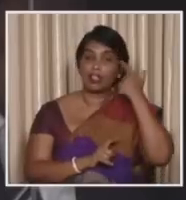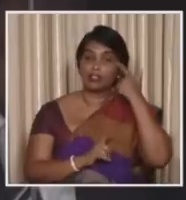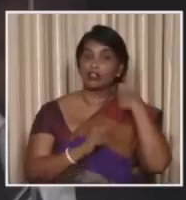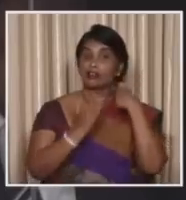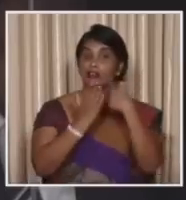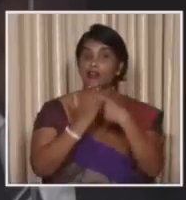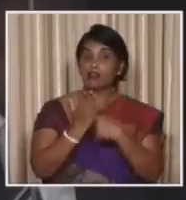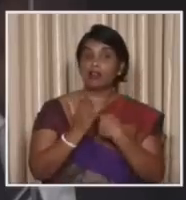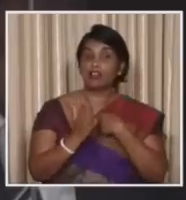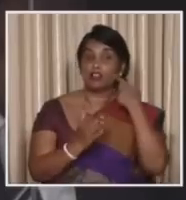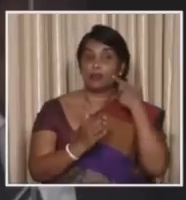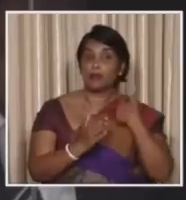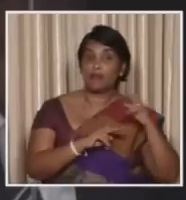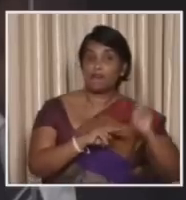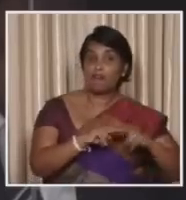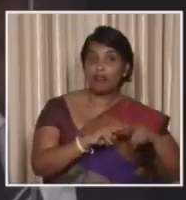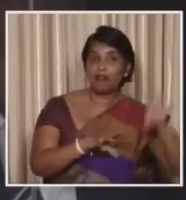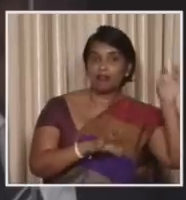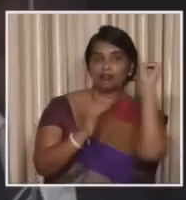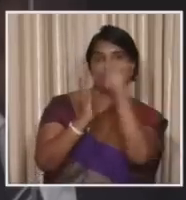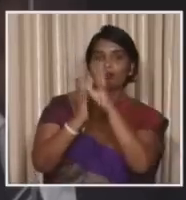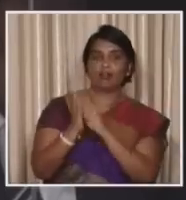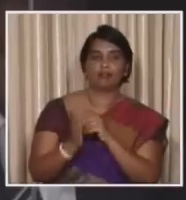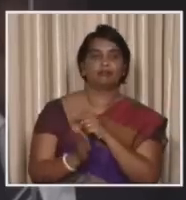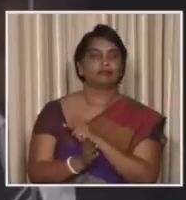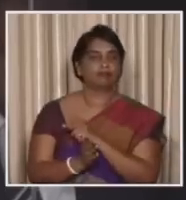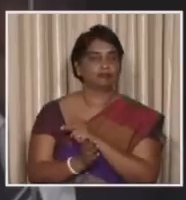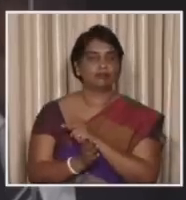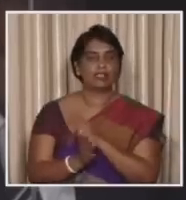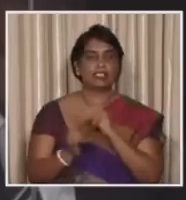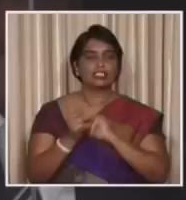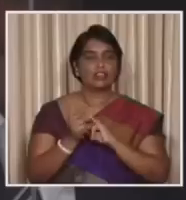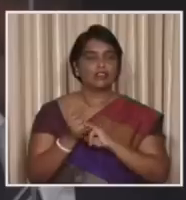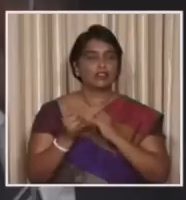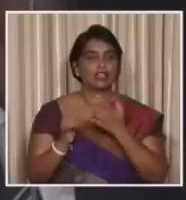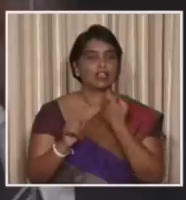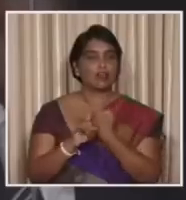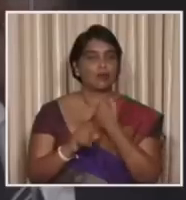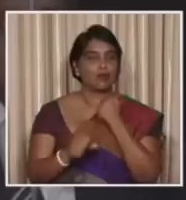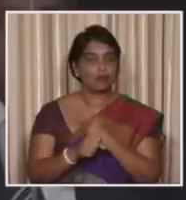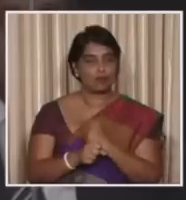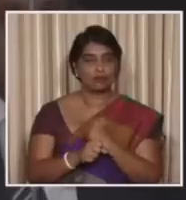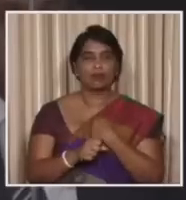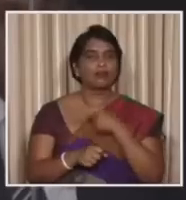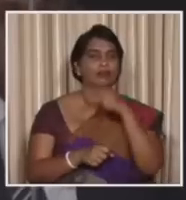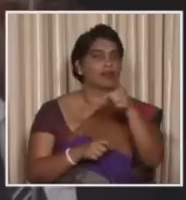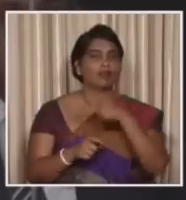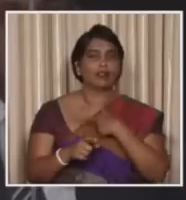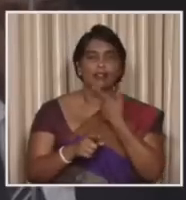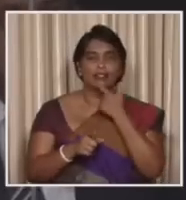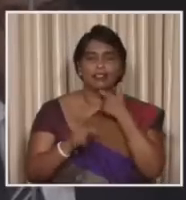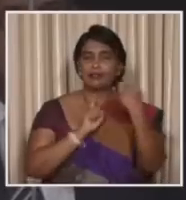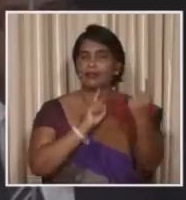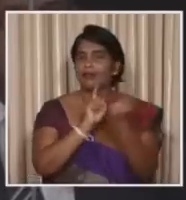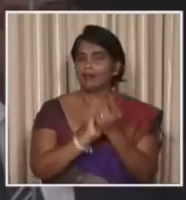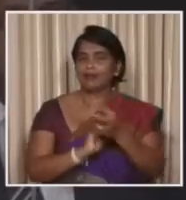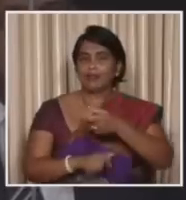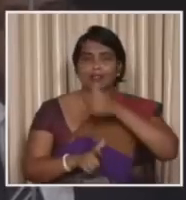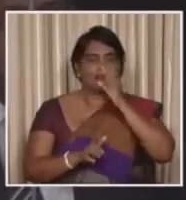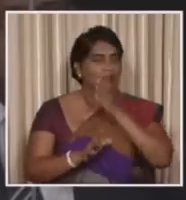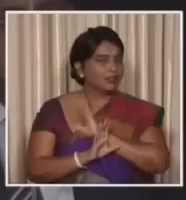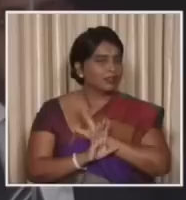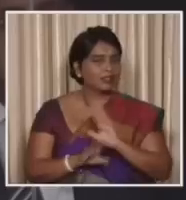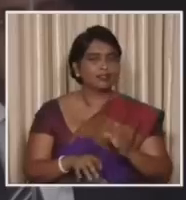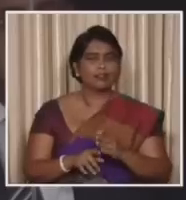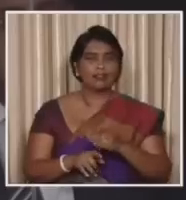ලයිස්තුවට දැම්මේ මගේ පන්දම්කාරයෝ කියලා. ඒ ලයිස්තුවේ හිටපු ශෛන්ද්‍ර සිල්ලලා කමල් ගුණරත්න ලෙක්ක මං කවදාවත් ඒ වතුර උගුරක්වත් බීලා තිබ්බේ නැහැ.